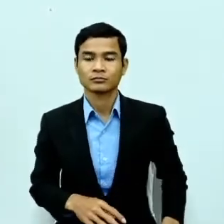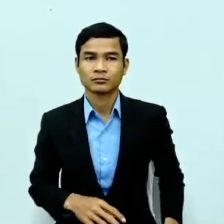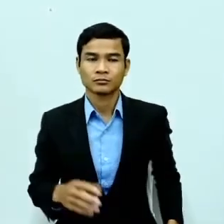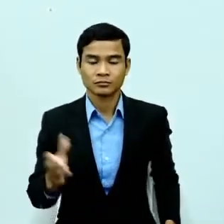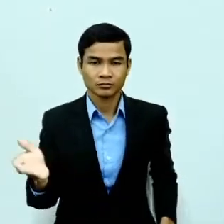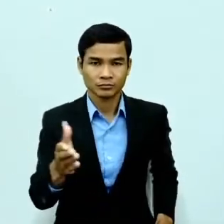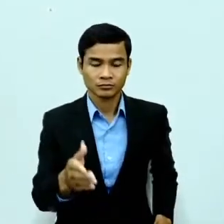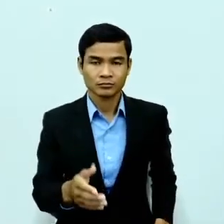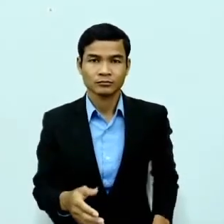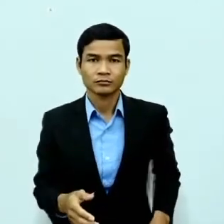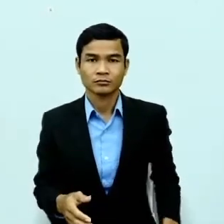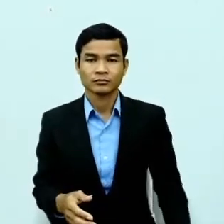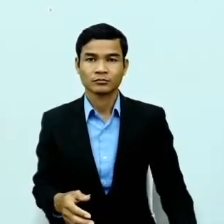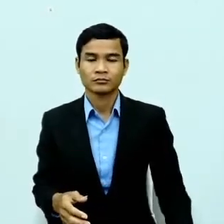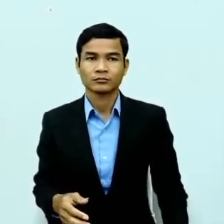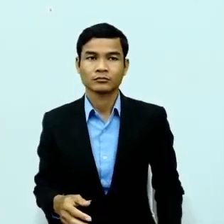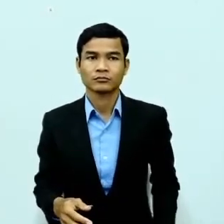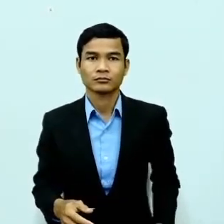cốn